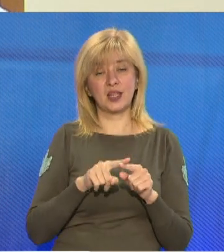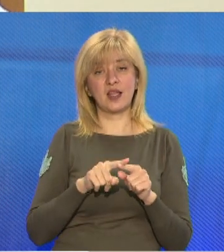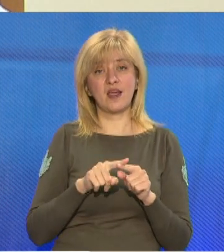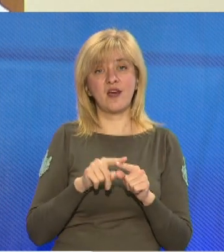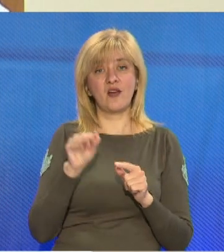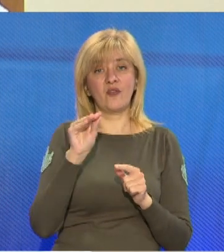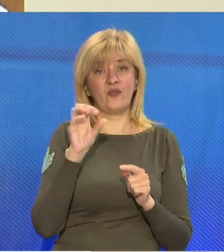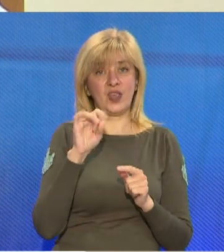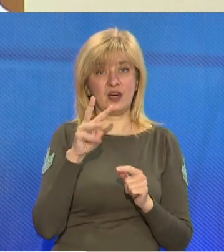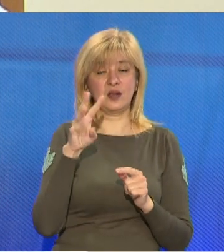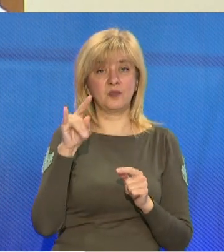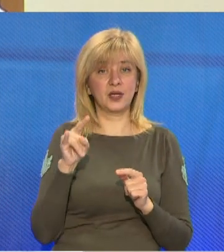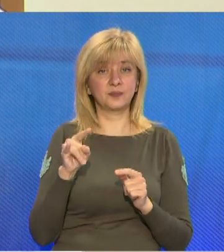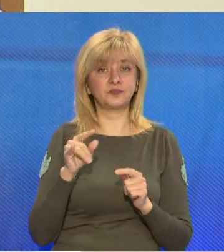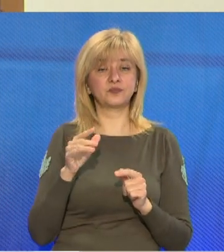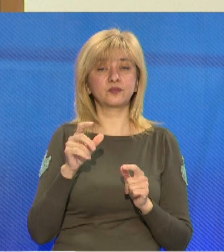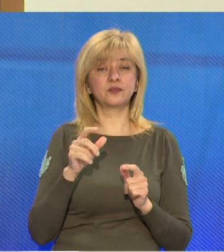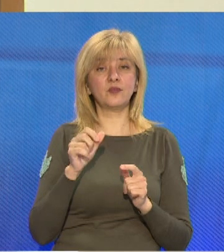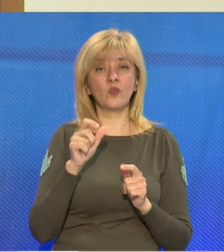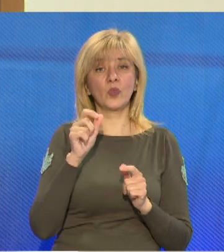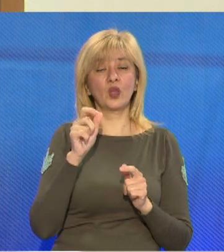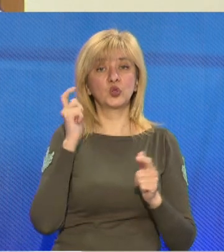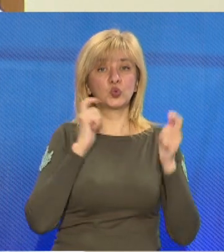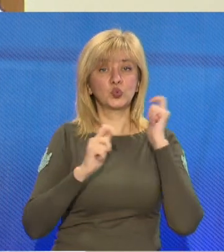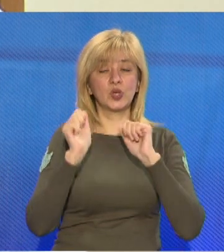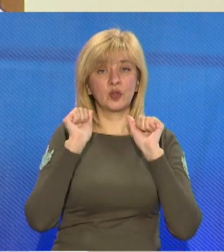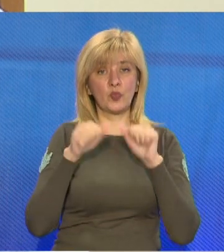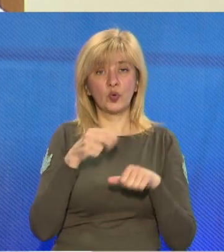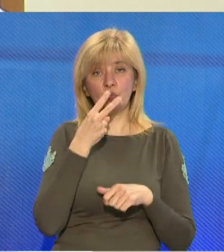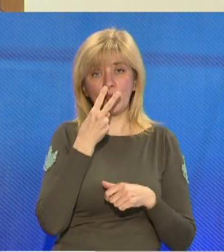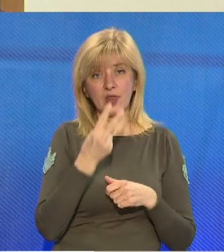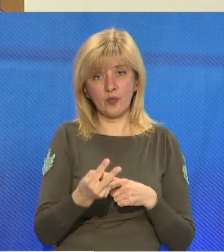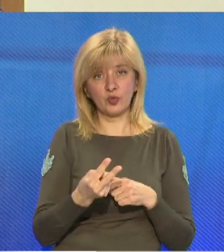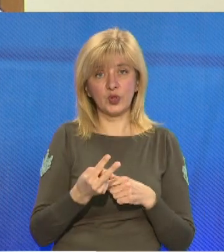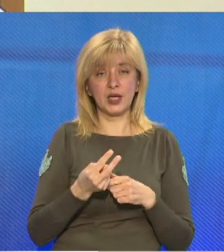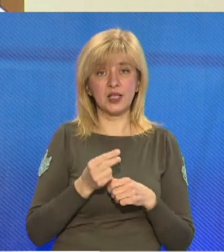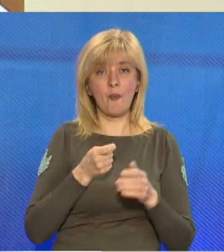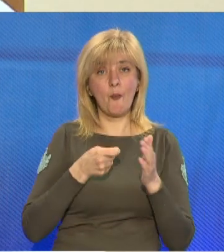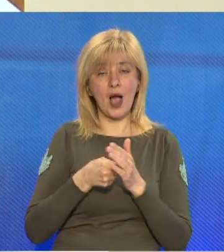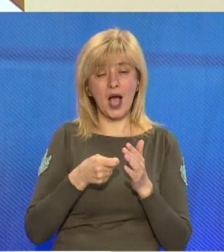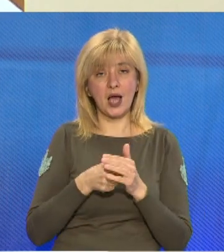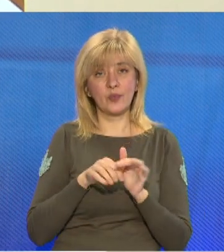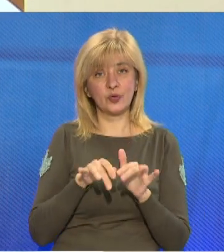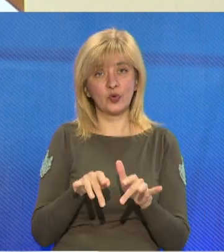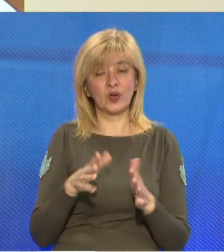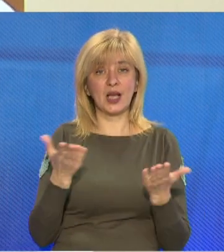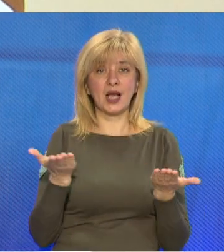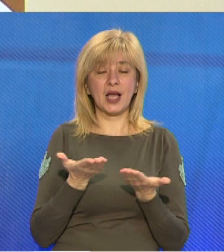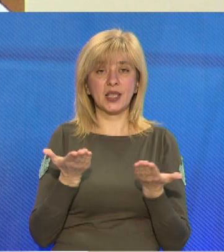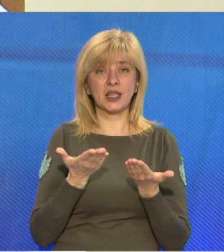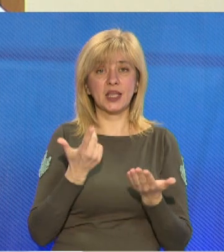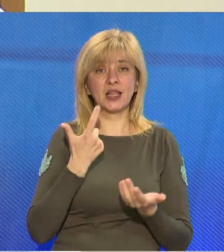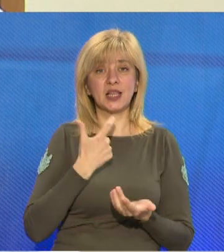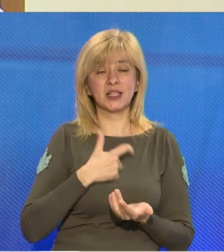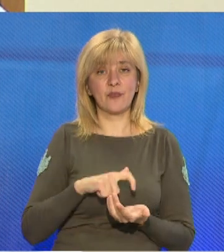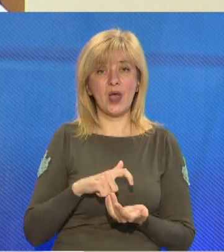студенты могут сами вот понаблюдать, сами покормить могут, значит, муравьев, какие-то вот для